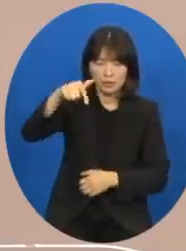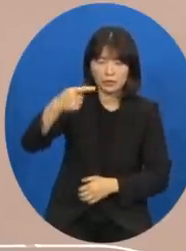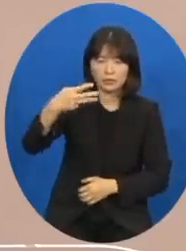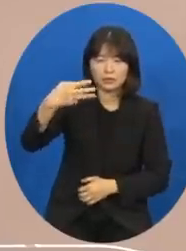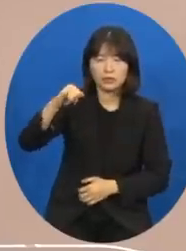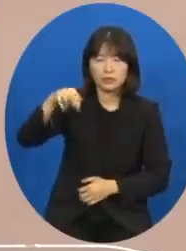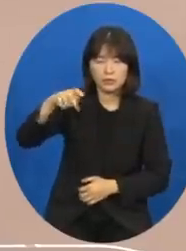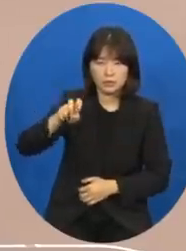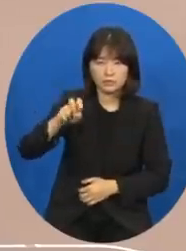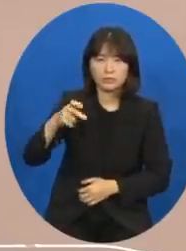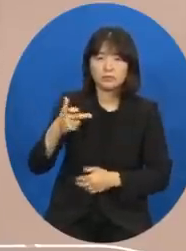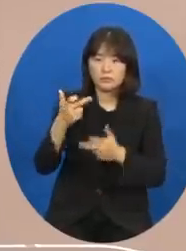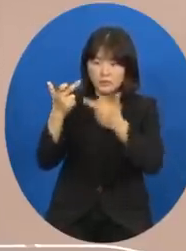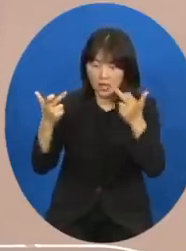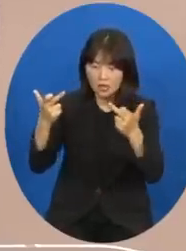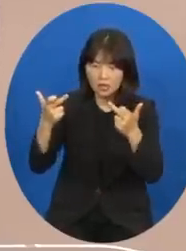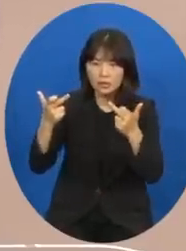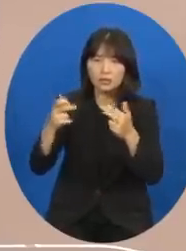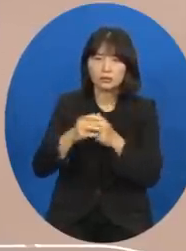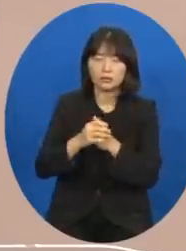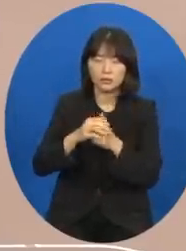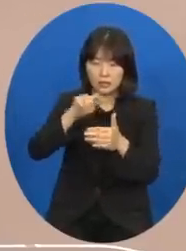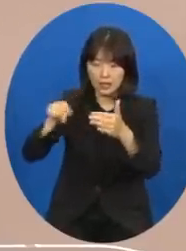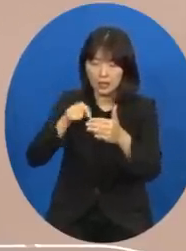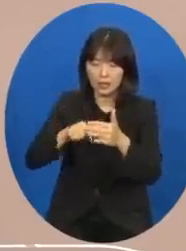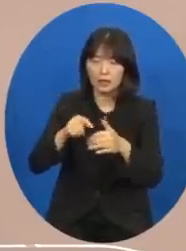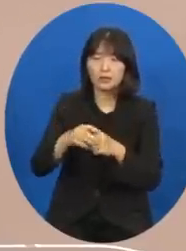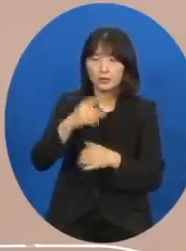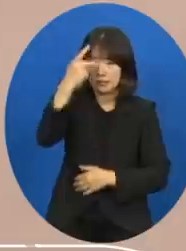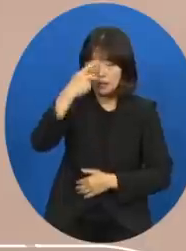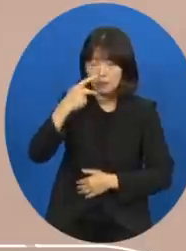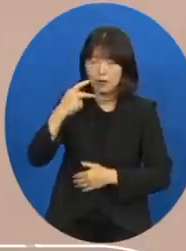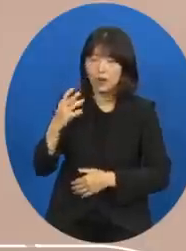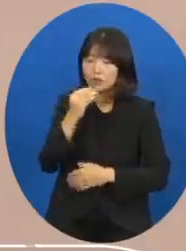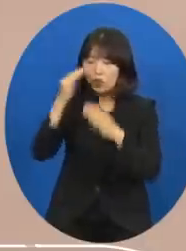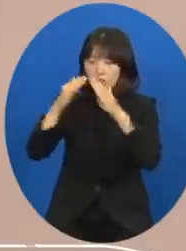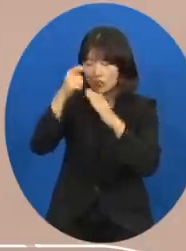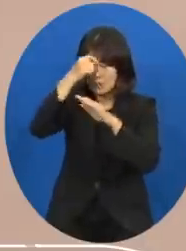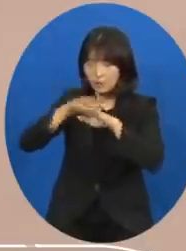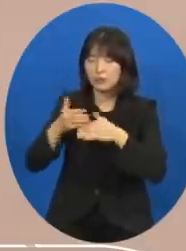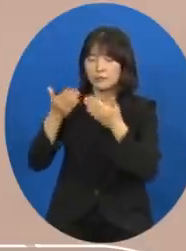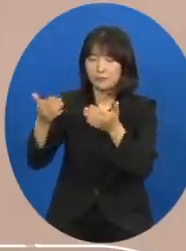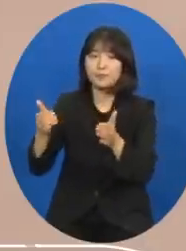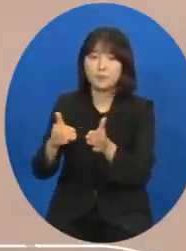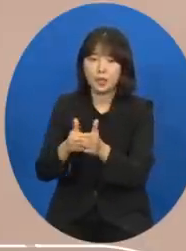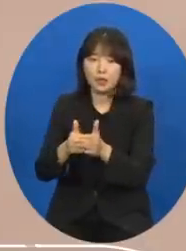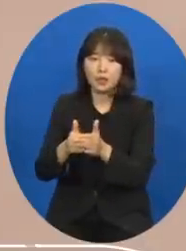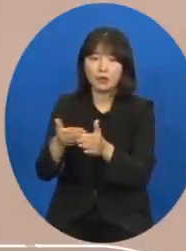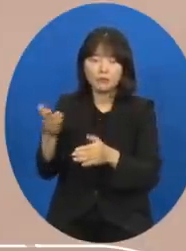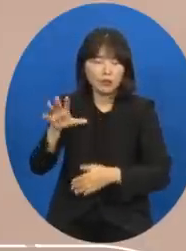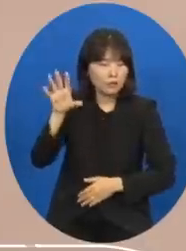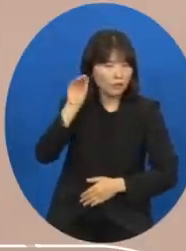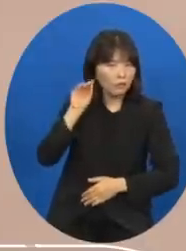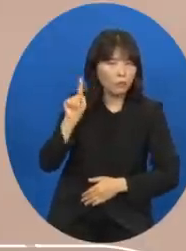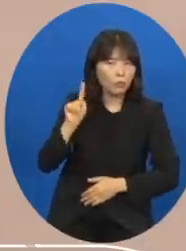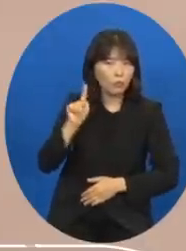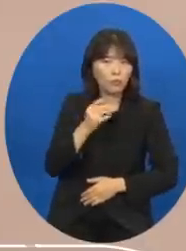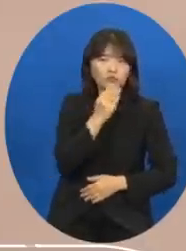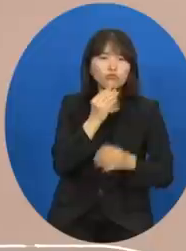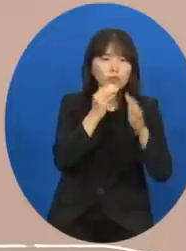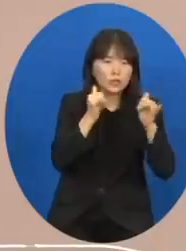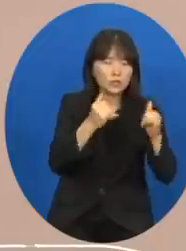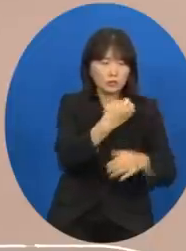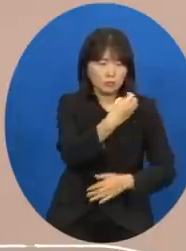사마리아 성전에서 예배를 드렸어요. 그런데 듣고 보니까 유대인들이 참